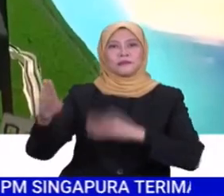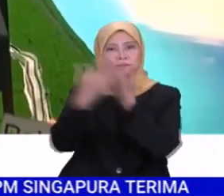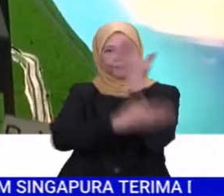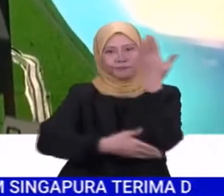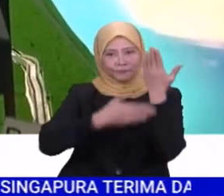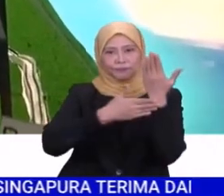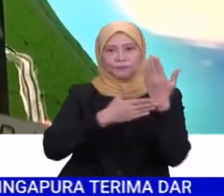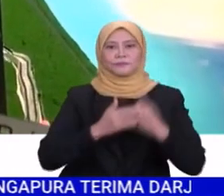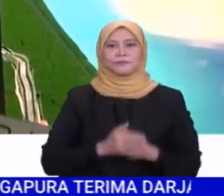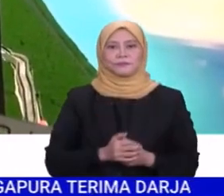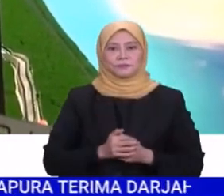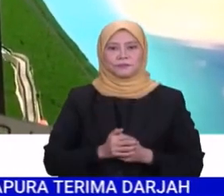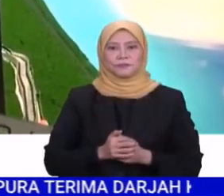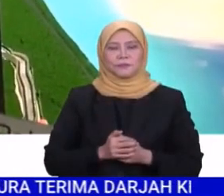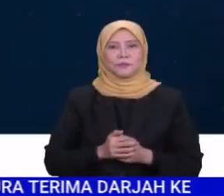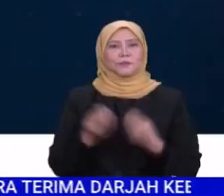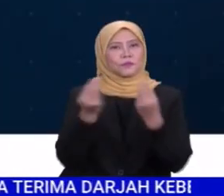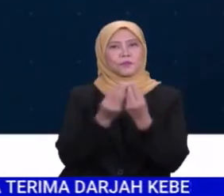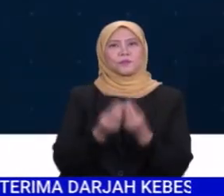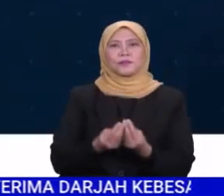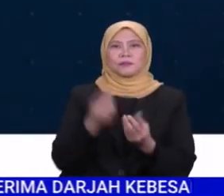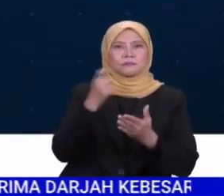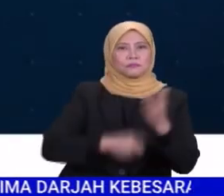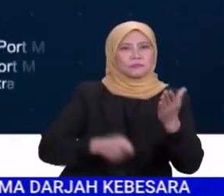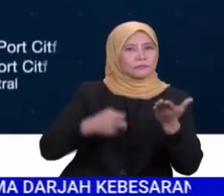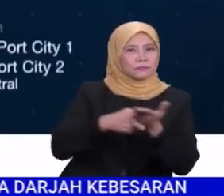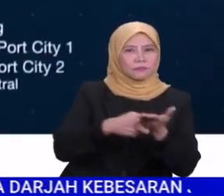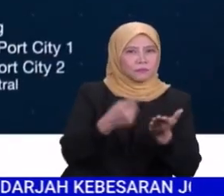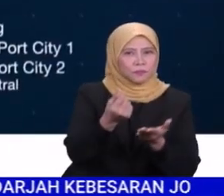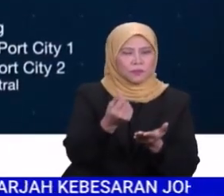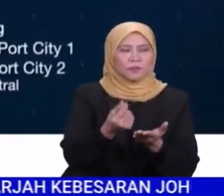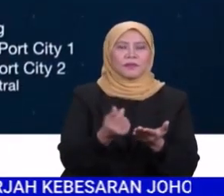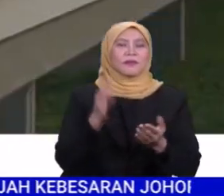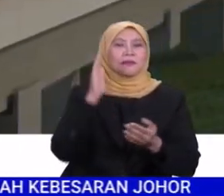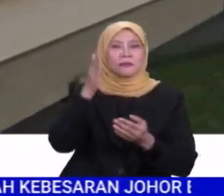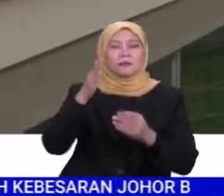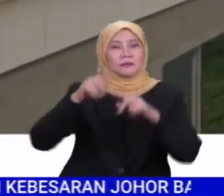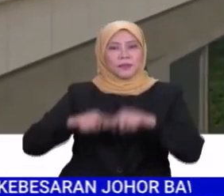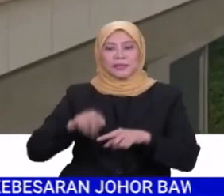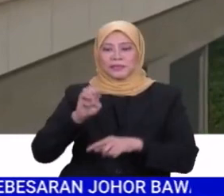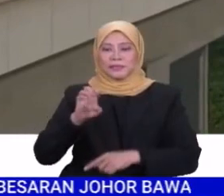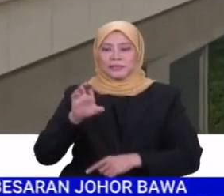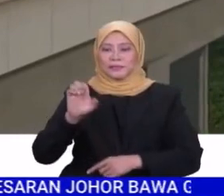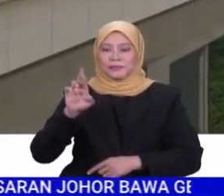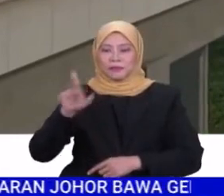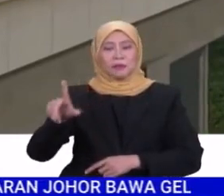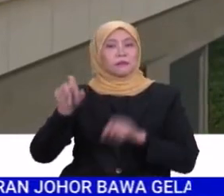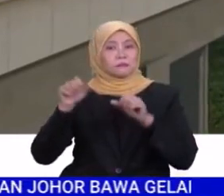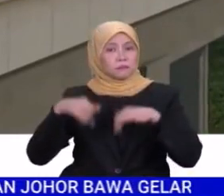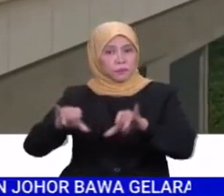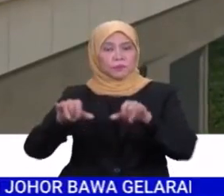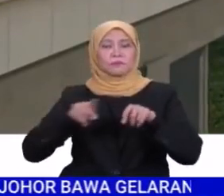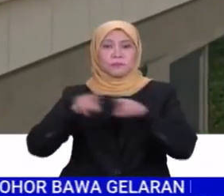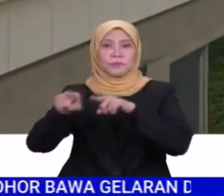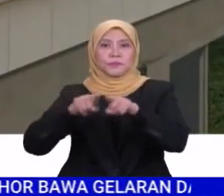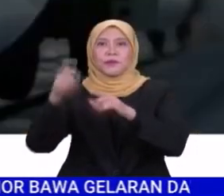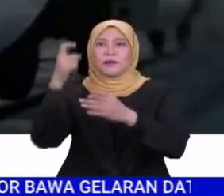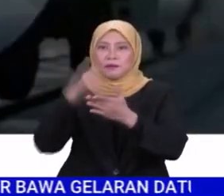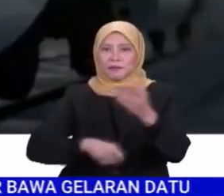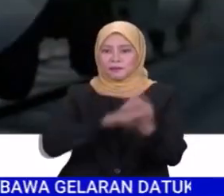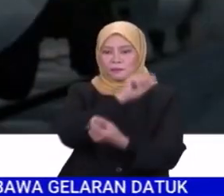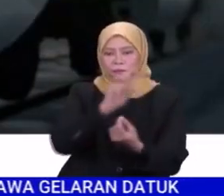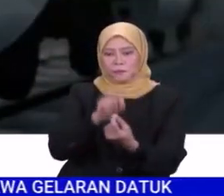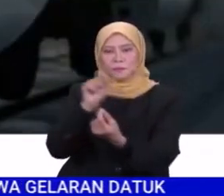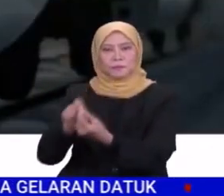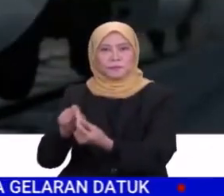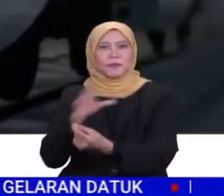Semenanjung. Secara dasarnya, kadar tambang yang ditetapkan kelak akan memastikan ECRL terus berdaya saing dengan harga berpatutan dan